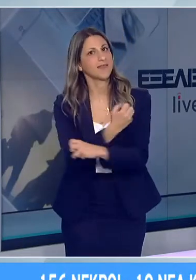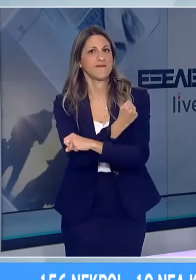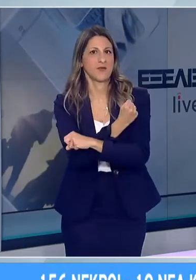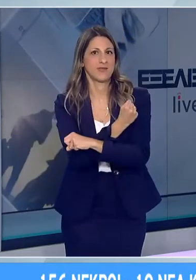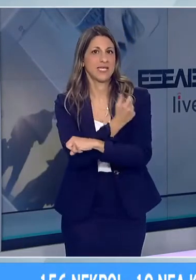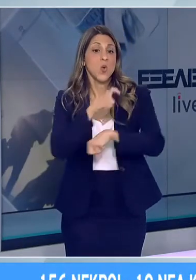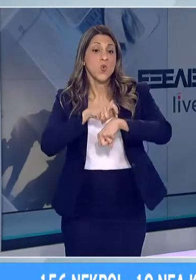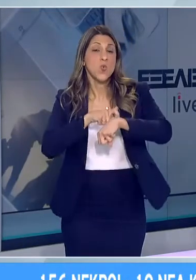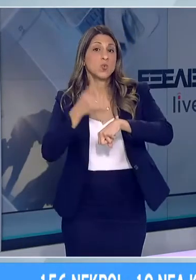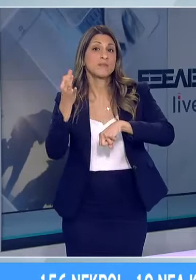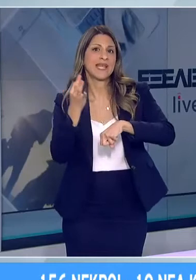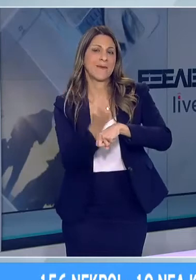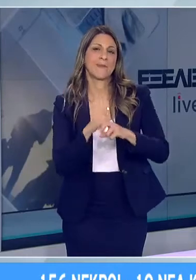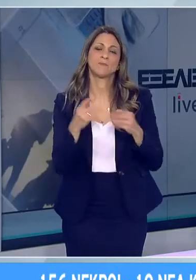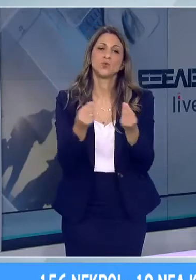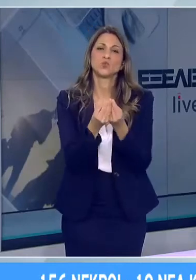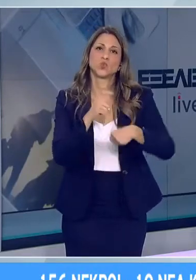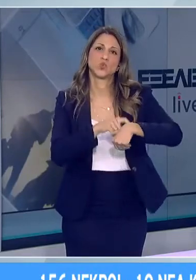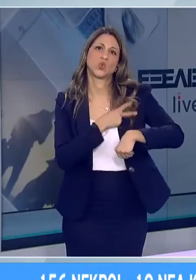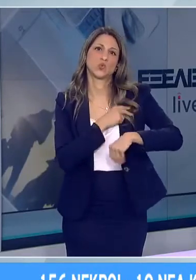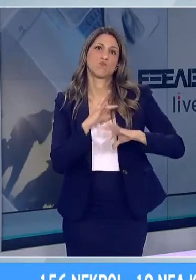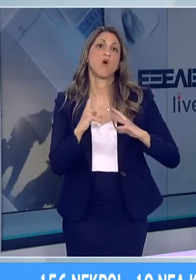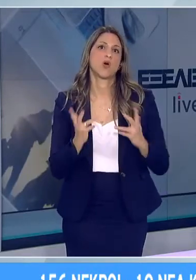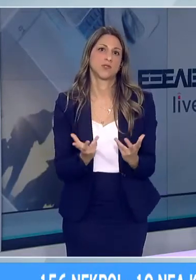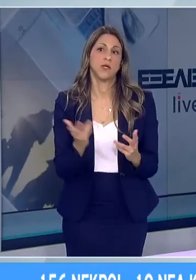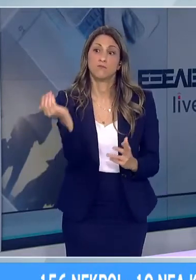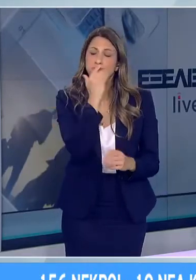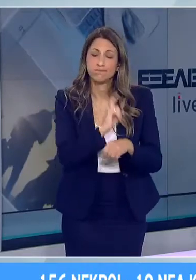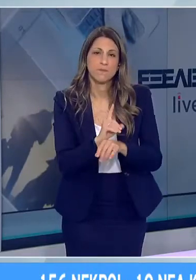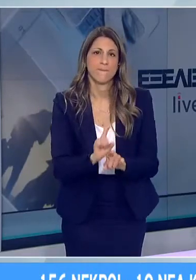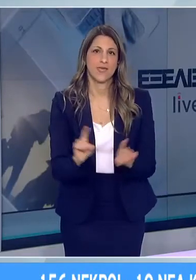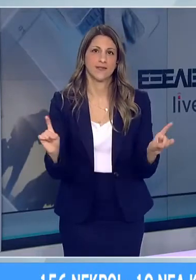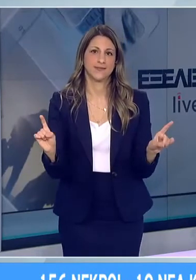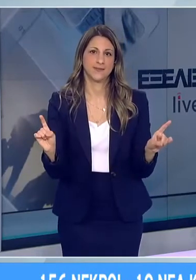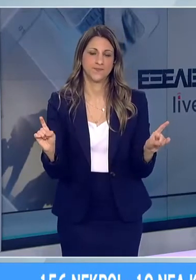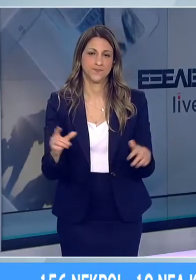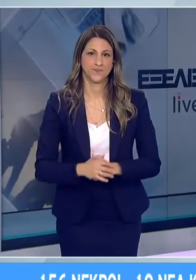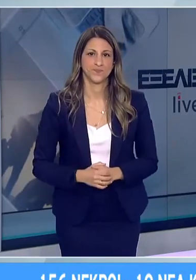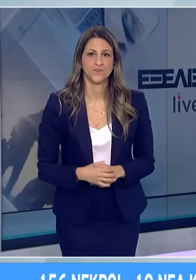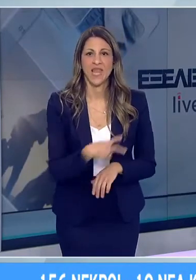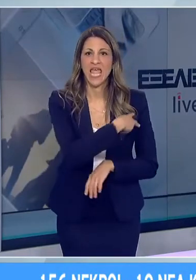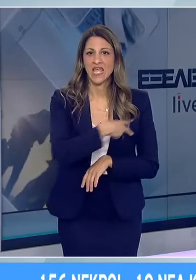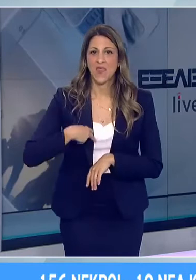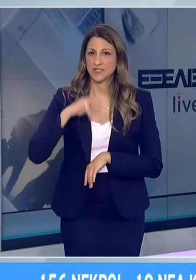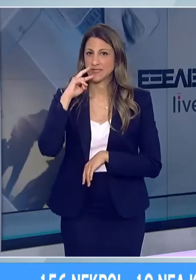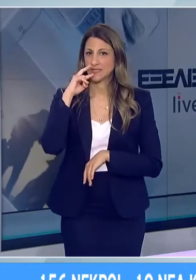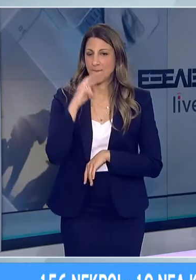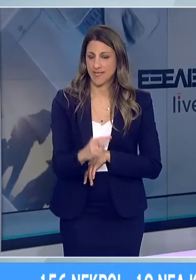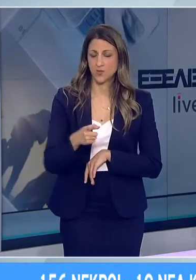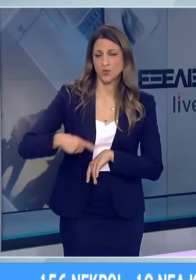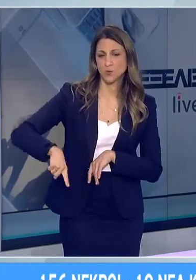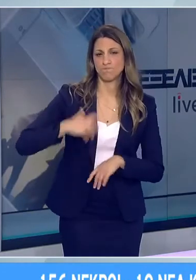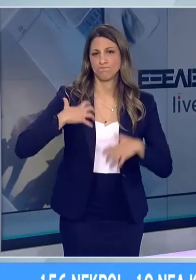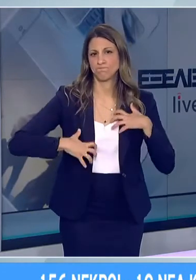πρέπει. Νομίζω είδατε εχθές αυτό το ερώτημα που απασχολεί όλους, απασχολεί και τις ευρωπαϊκές